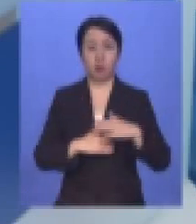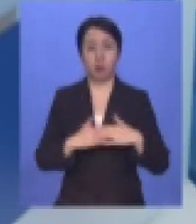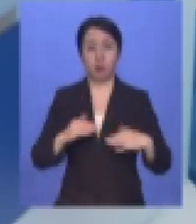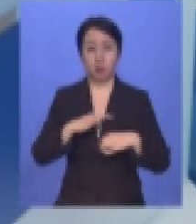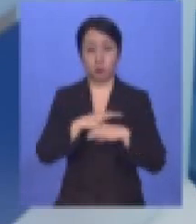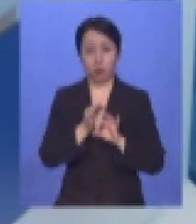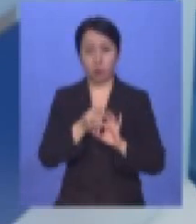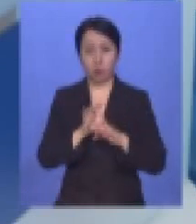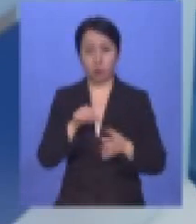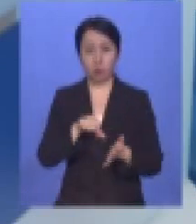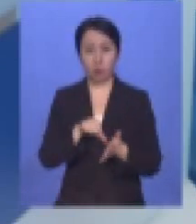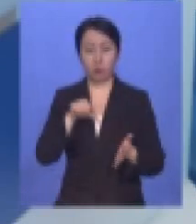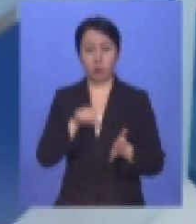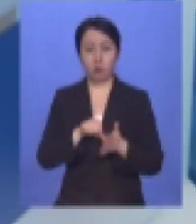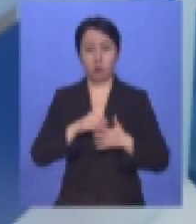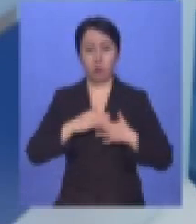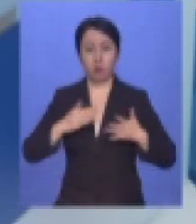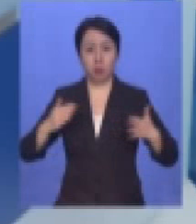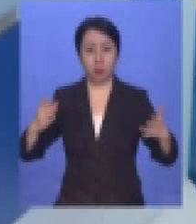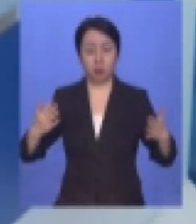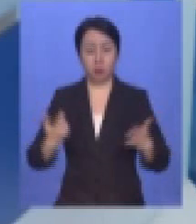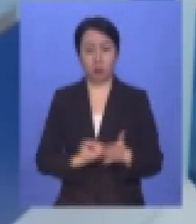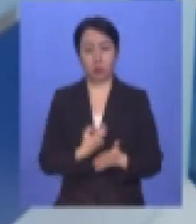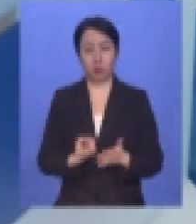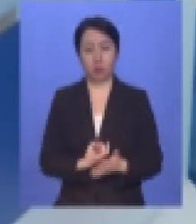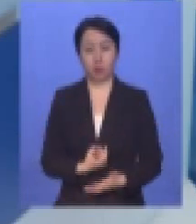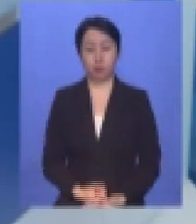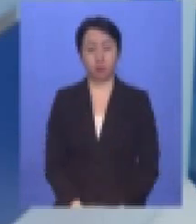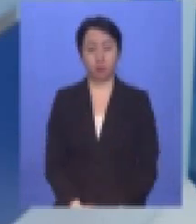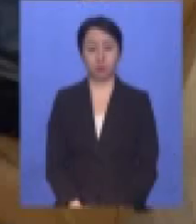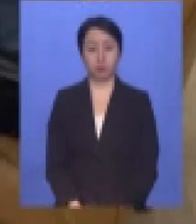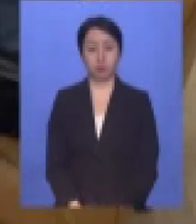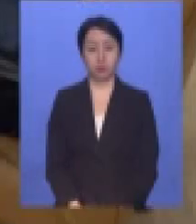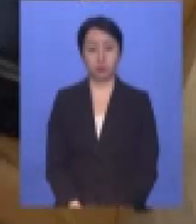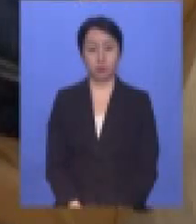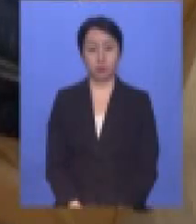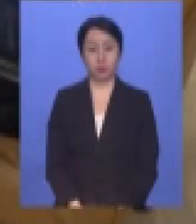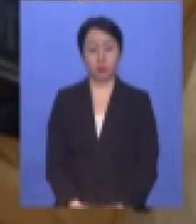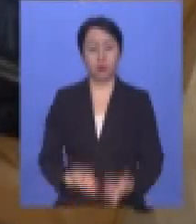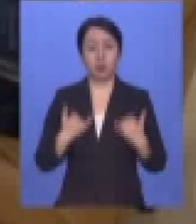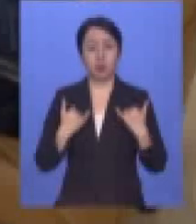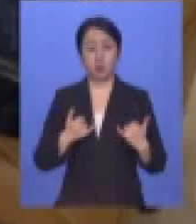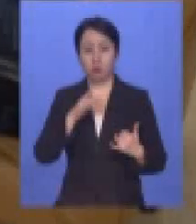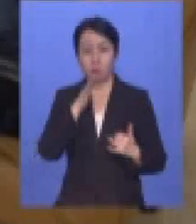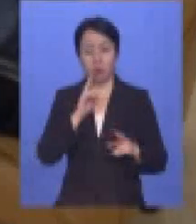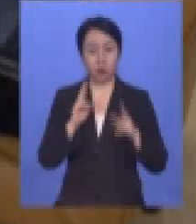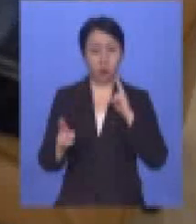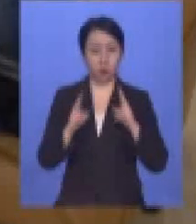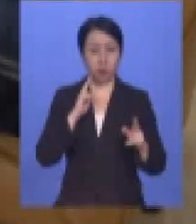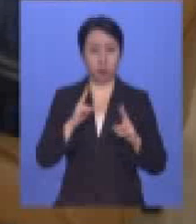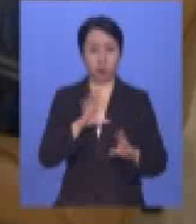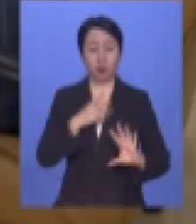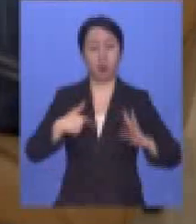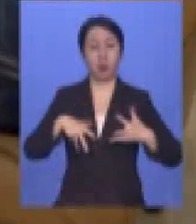проходить практику в лаборатории и участвовать в более масштабных раскопках. Сегодня в рамках круглого стола